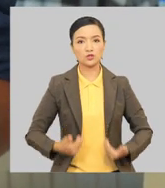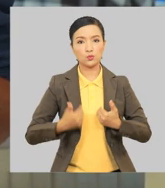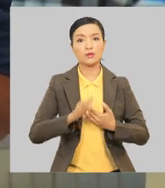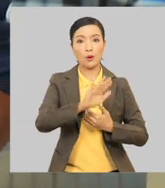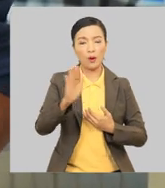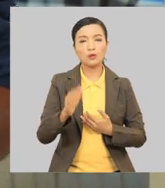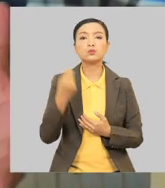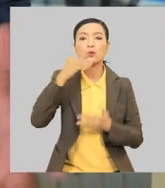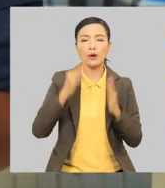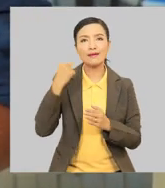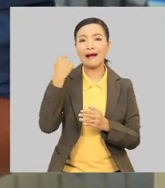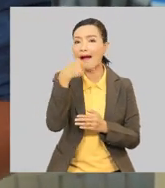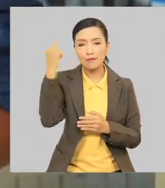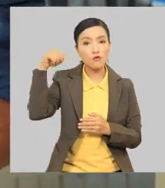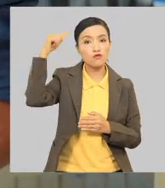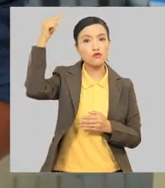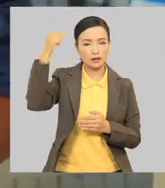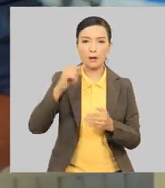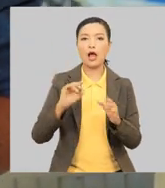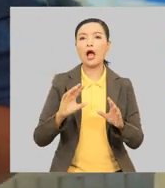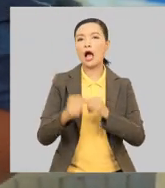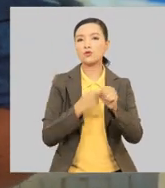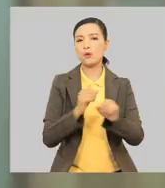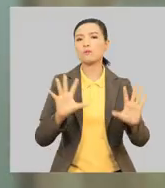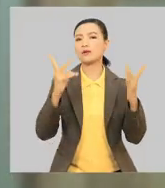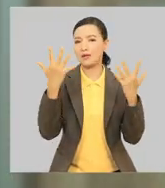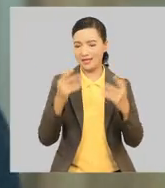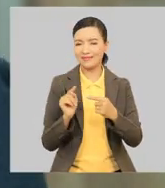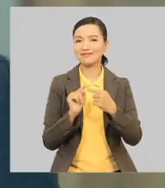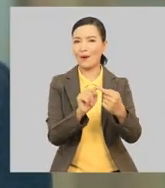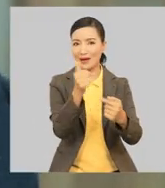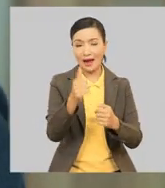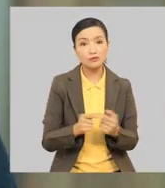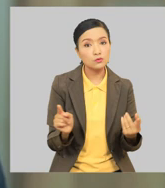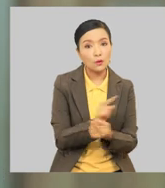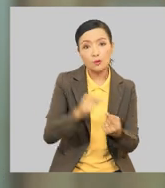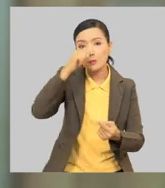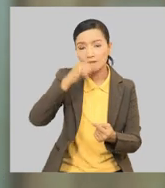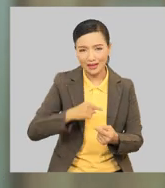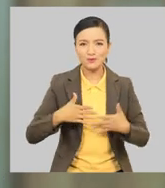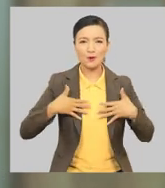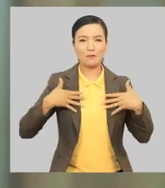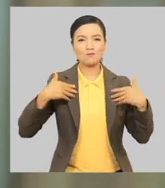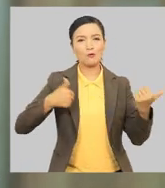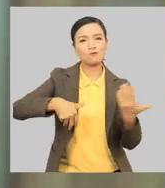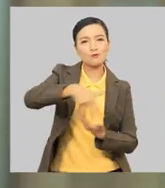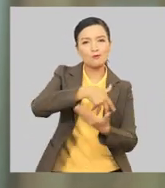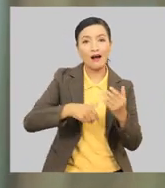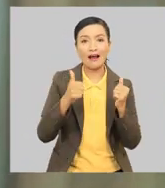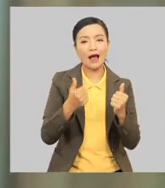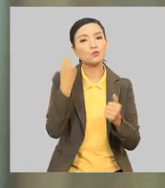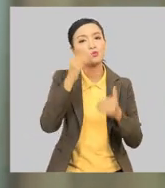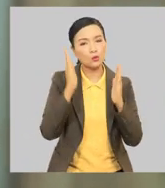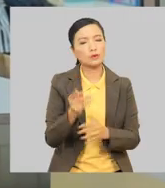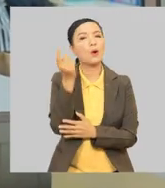ทุกๆคนที่มีความฝันความฝันไม่เคยมีวันหมดอายุนะครับและแน่นอนนะครับว่าสังคมไทยจะน่าอยู่ได้นะครับถ้าหากพวกเราทุกคน